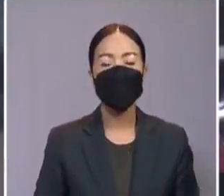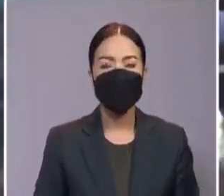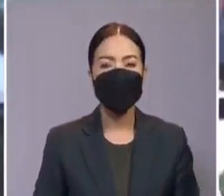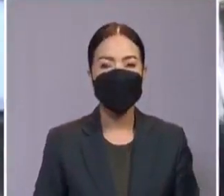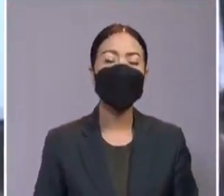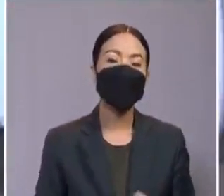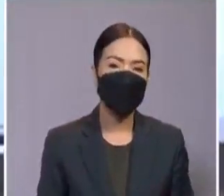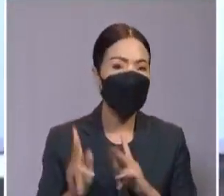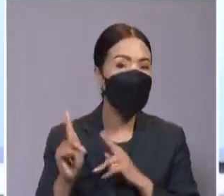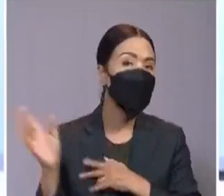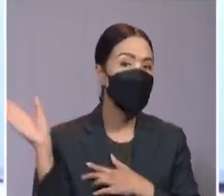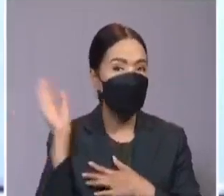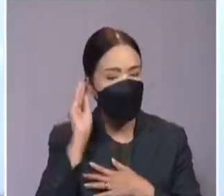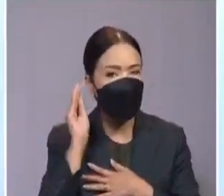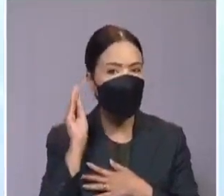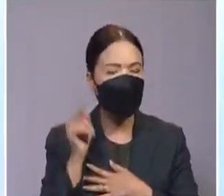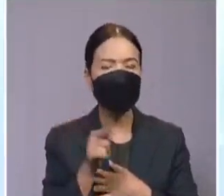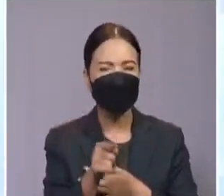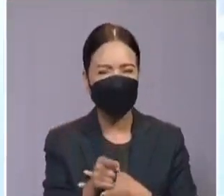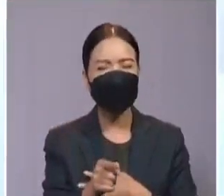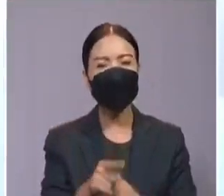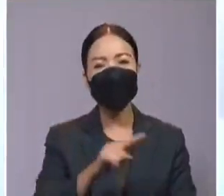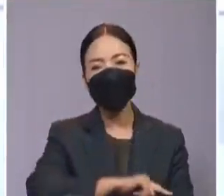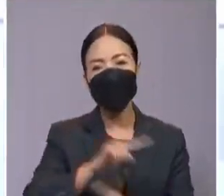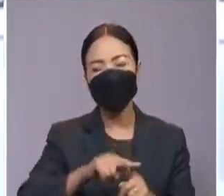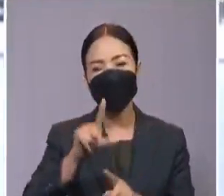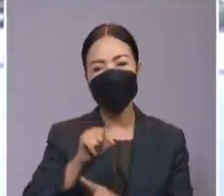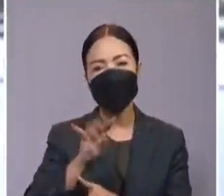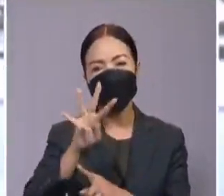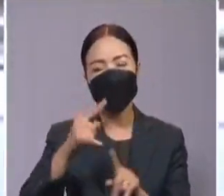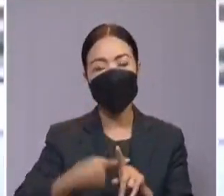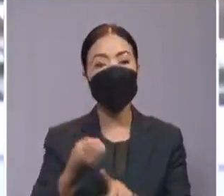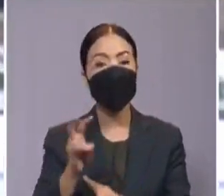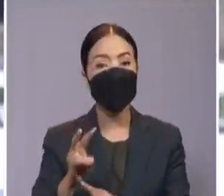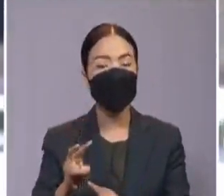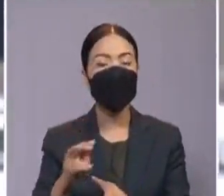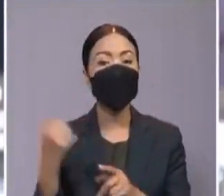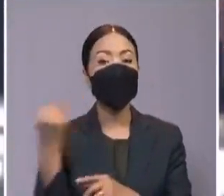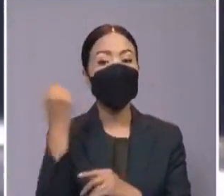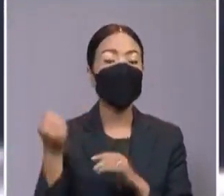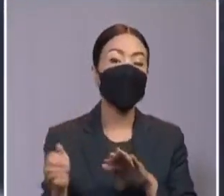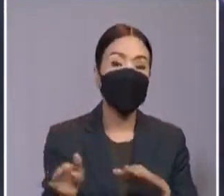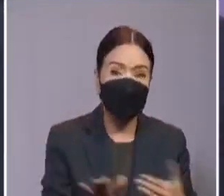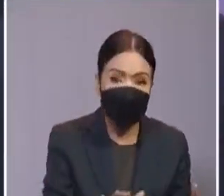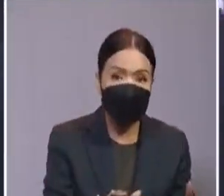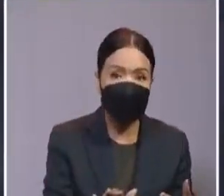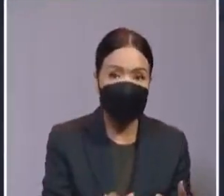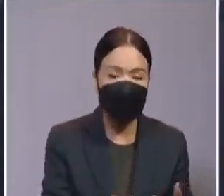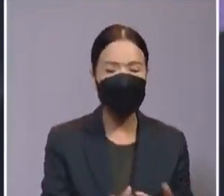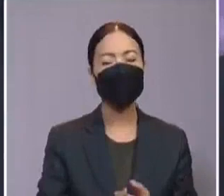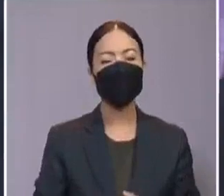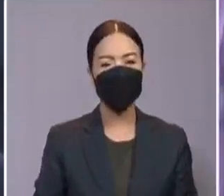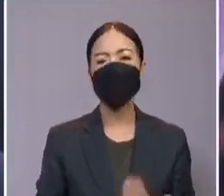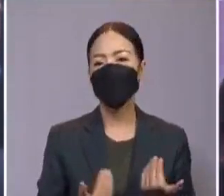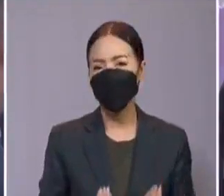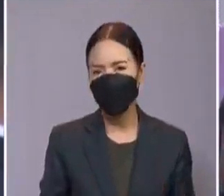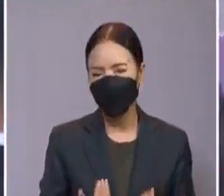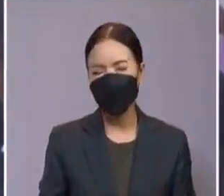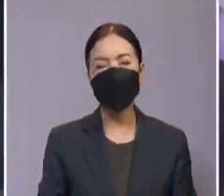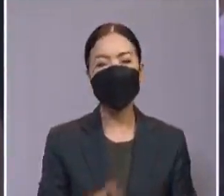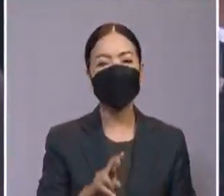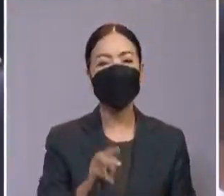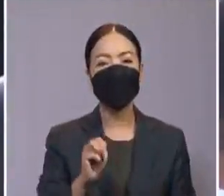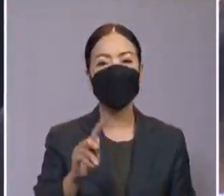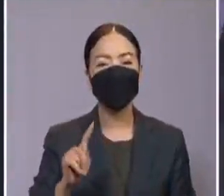นายกรัฐมนตรีอาจจะยุบสภาช่วง 24ธันวาคมนี้ค่ะวันนี้ในอนุชานาคาสายและรัฐมนตรีประจำสำนักนายก